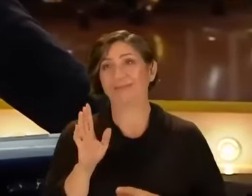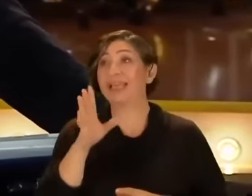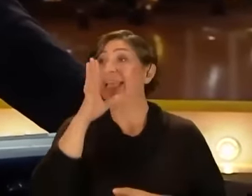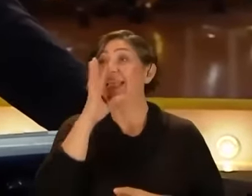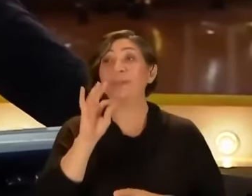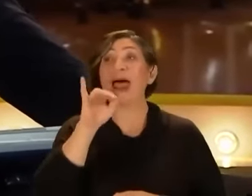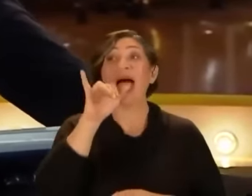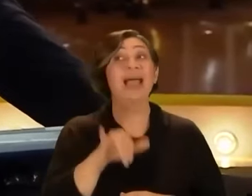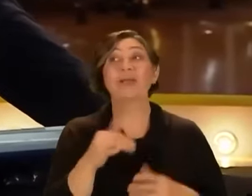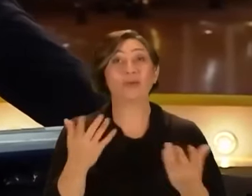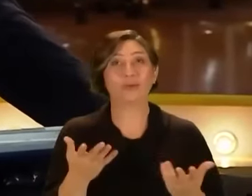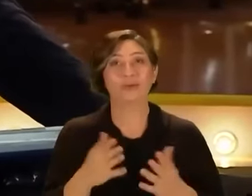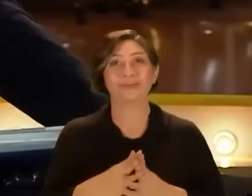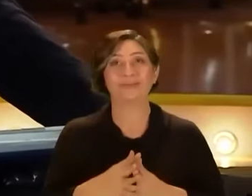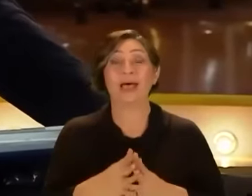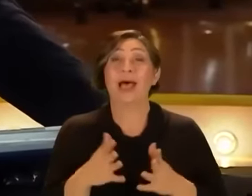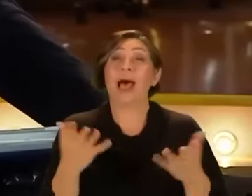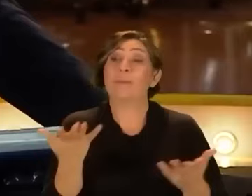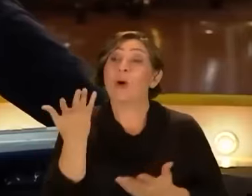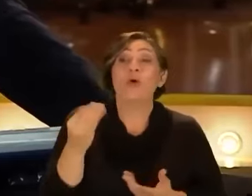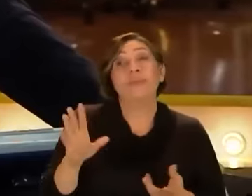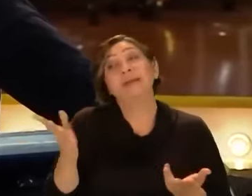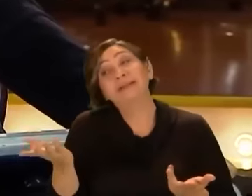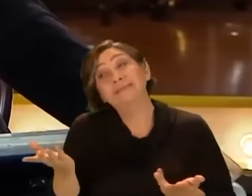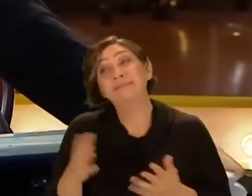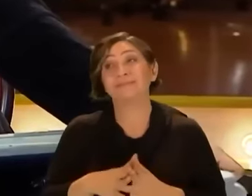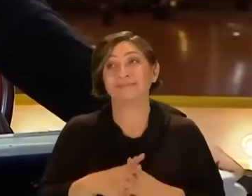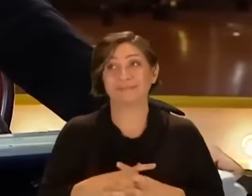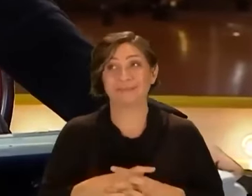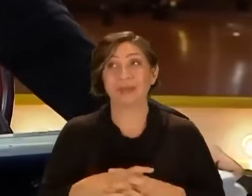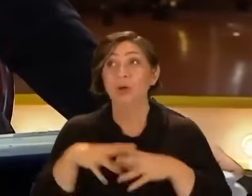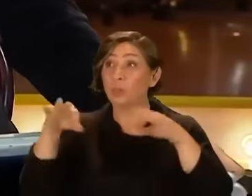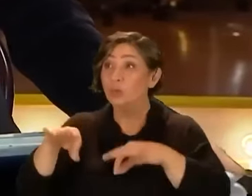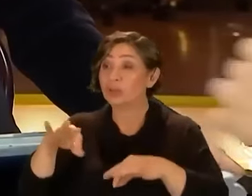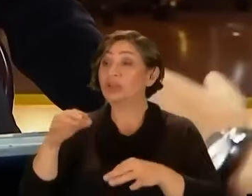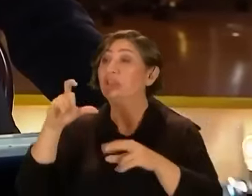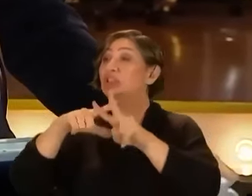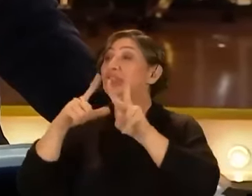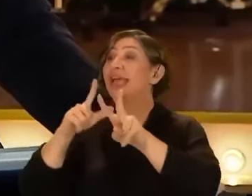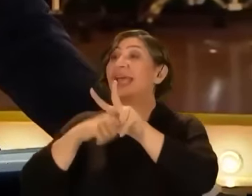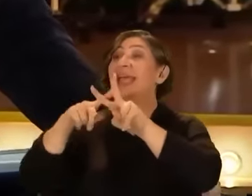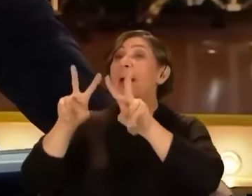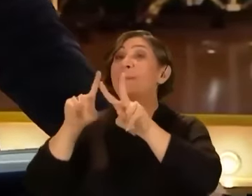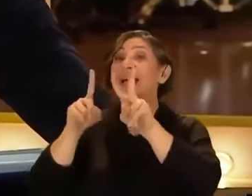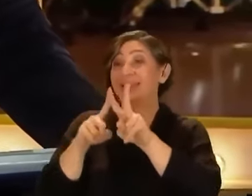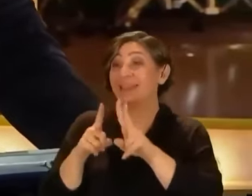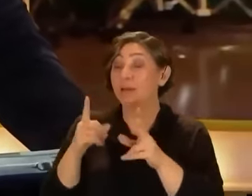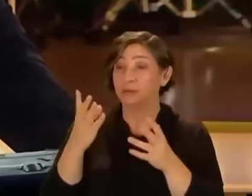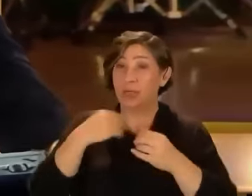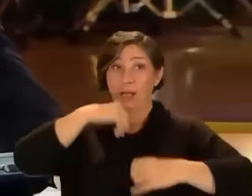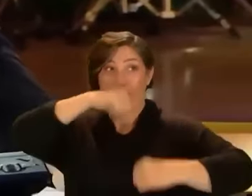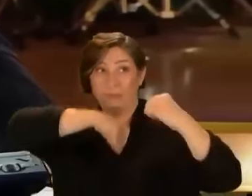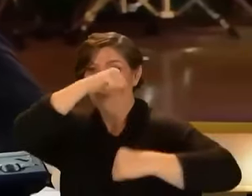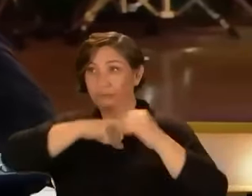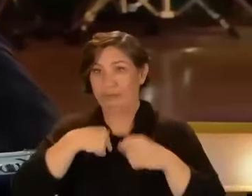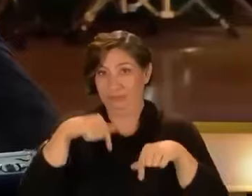Kimler hak ediyordu? Ama olmadı onlarınki. Değil mi? Bugün Can Yaman mesela. Can Yaman'la